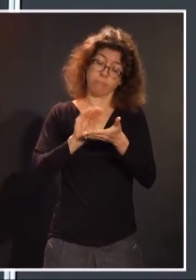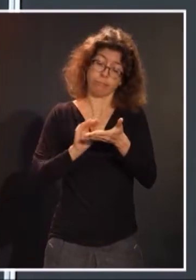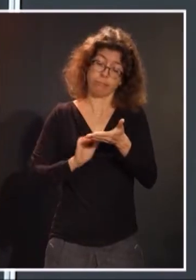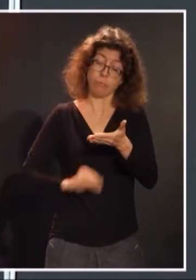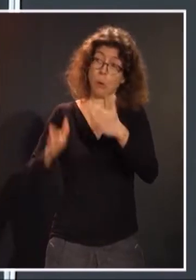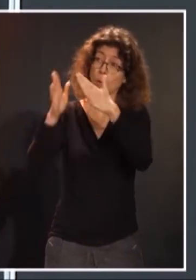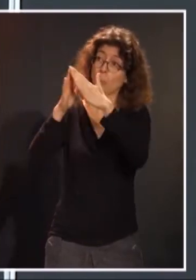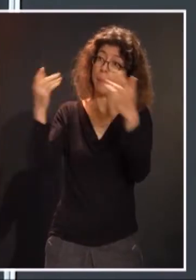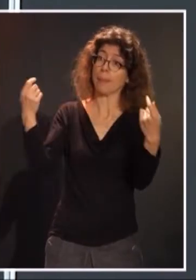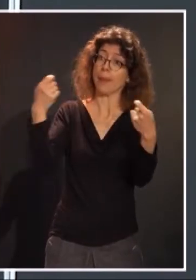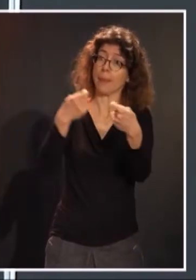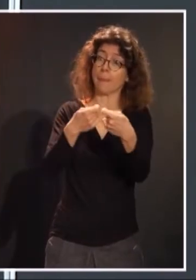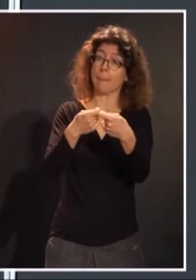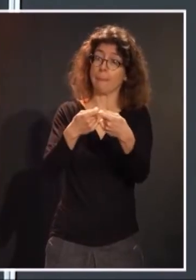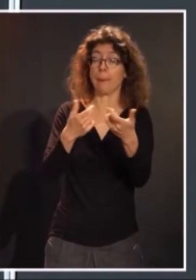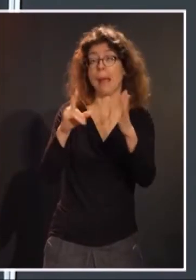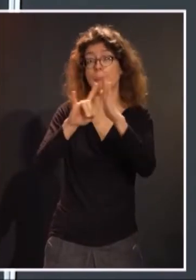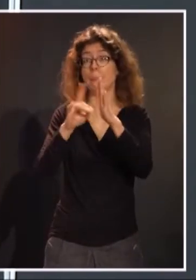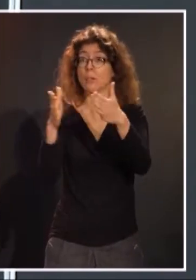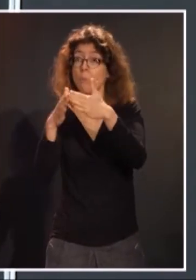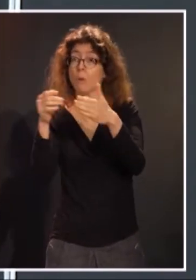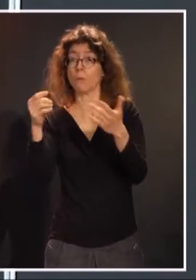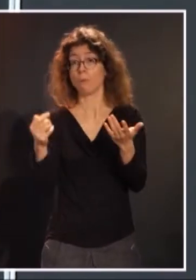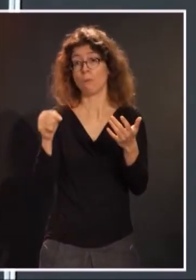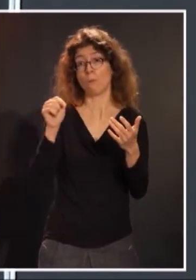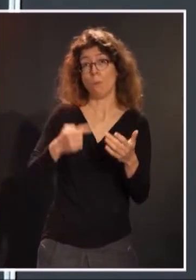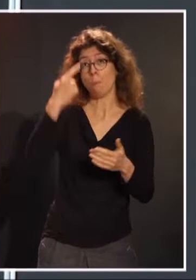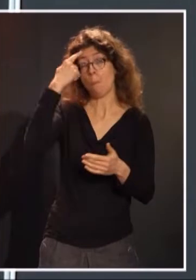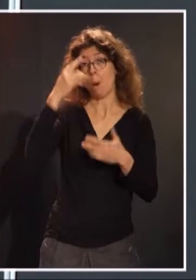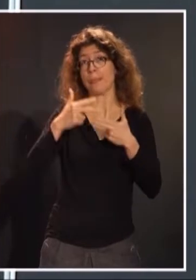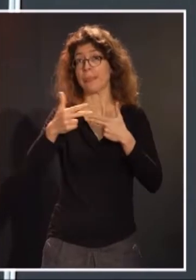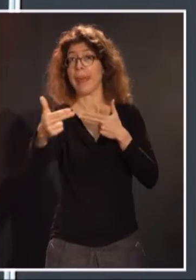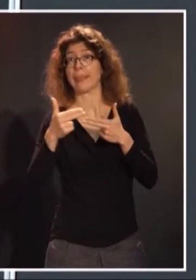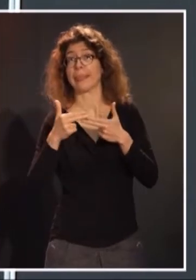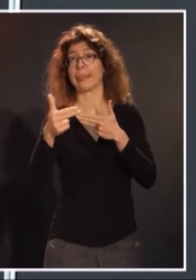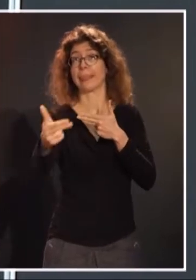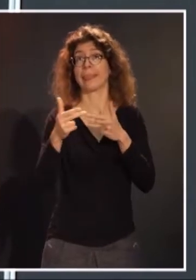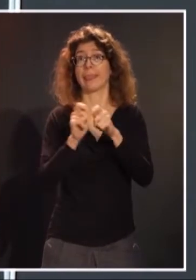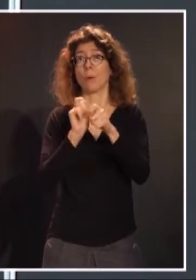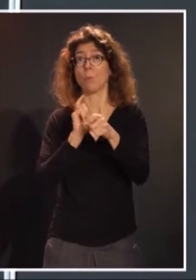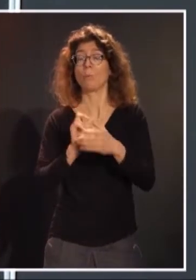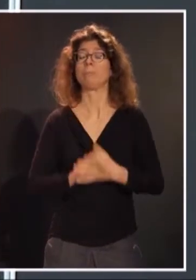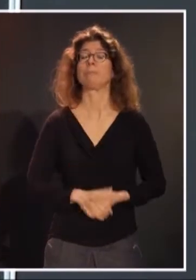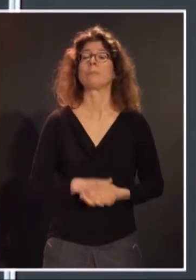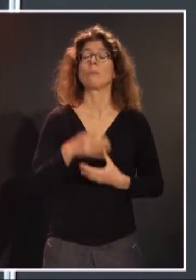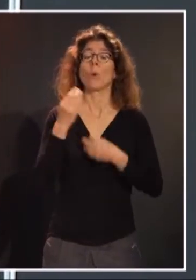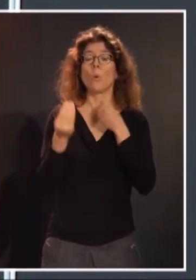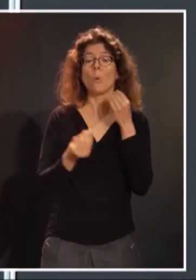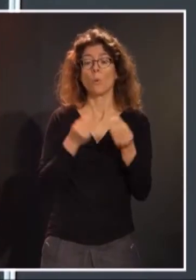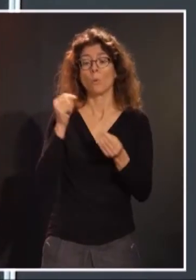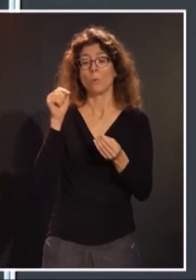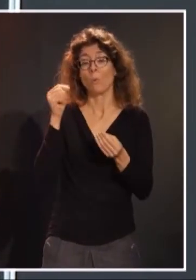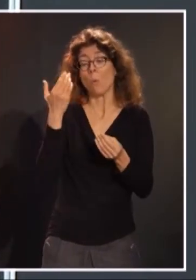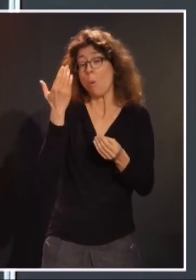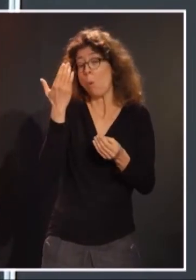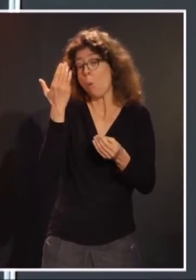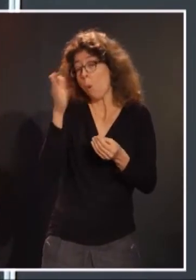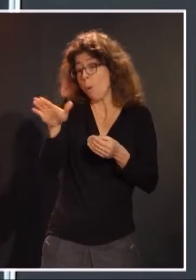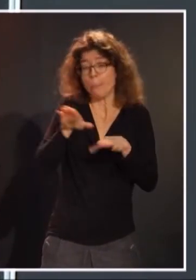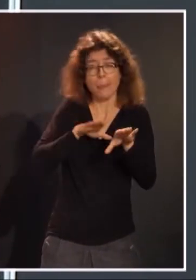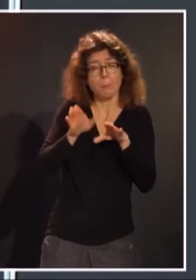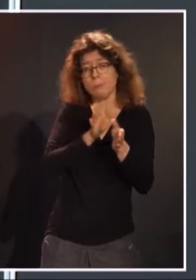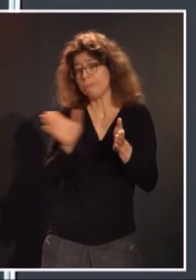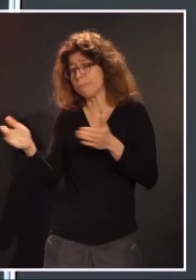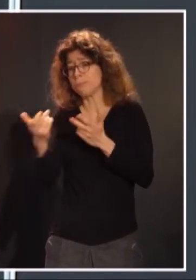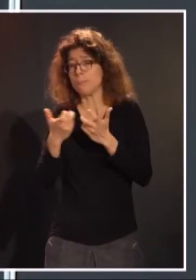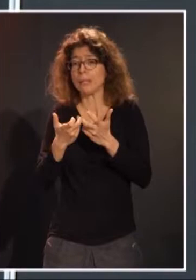pédagogique adapté à la MDPH et prendre en compte les délais qui incombent? Ou est-ce qu'on va passer par d'autres dispositifs particuliers comme des